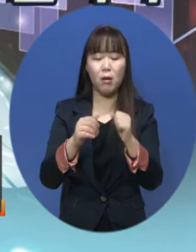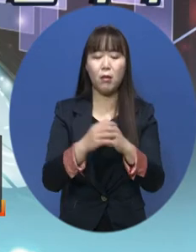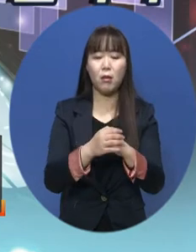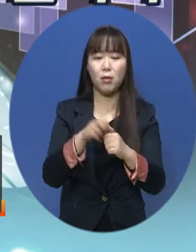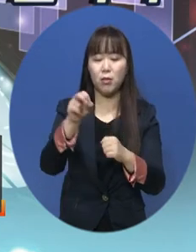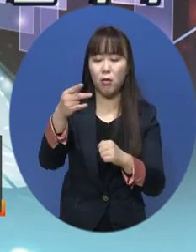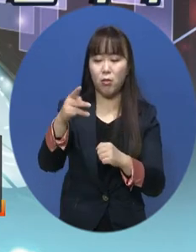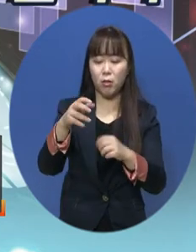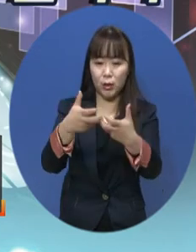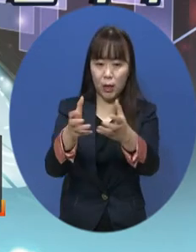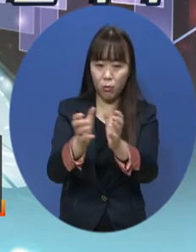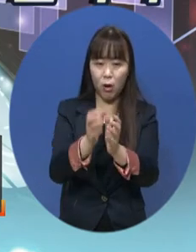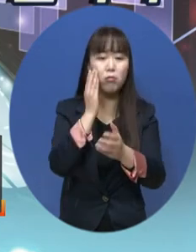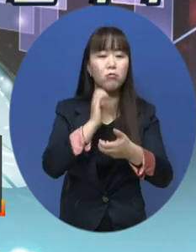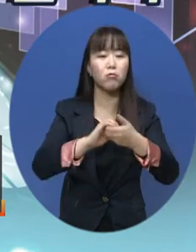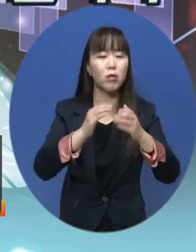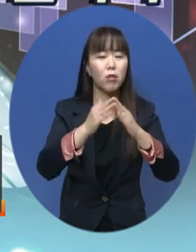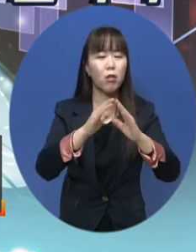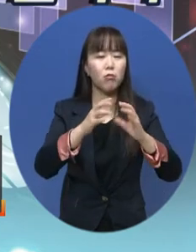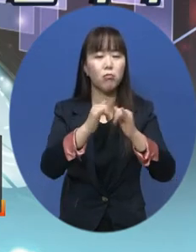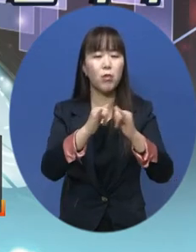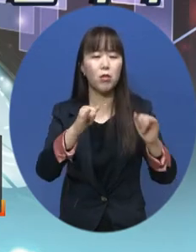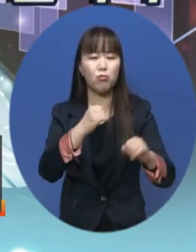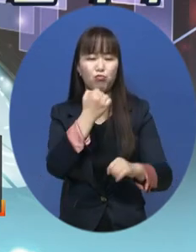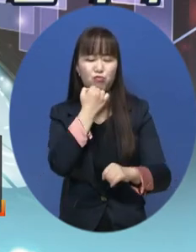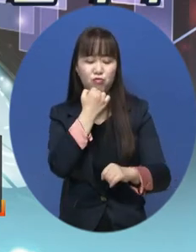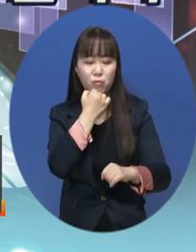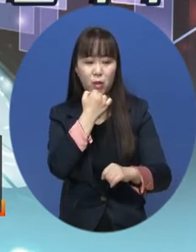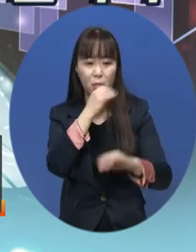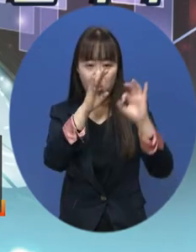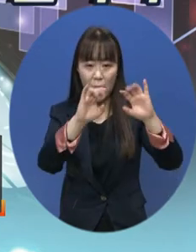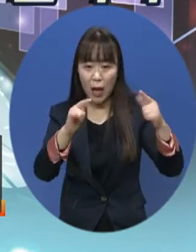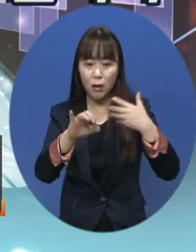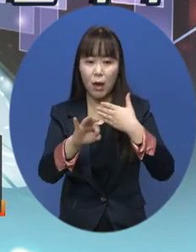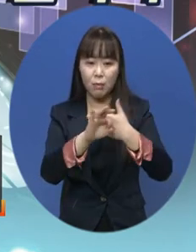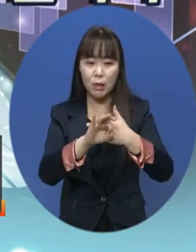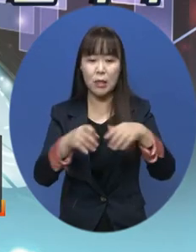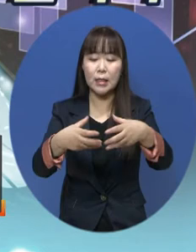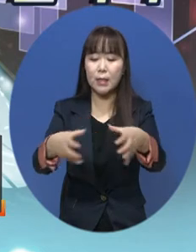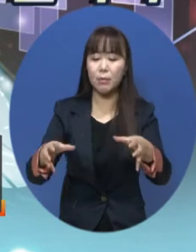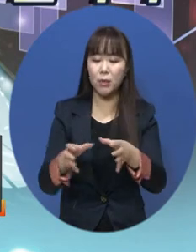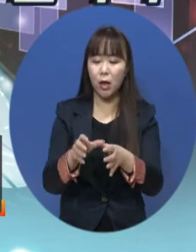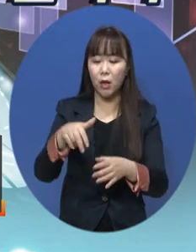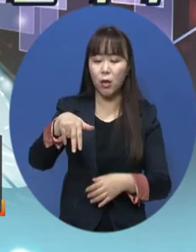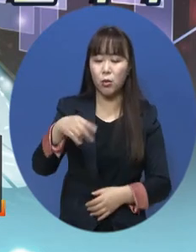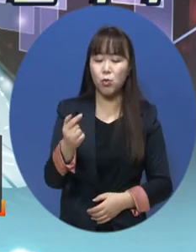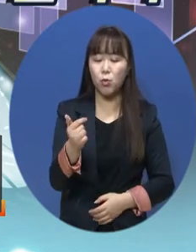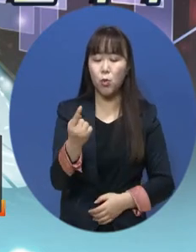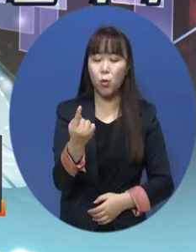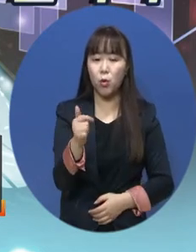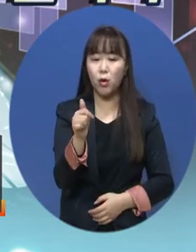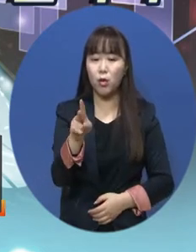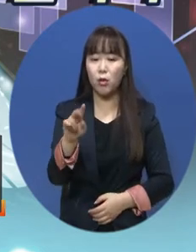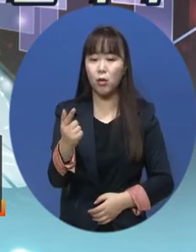향해 국민을 우습게 하는 것이 아니라면 집단적 조현병이